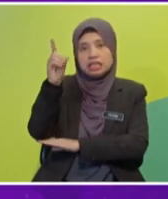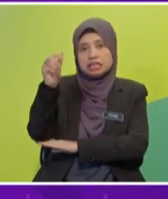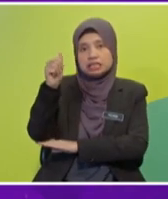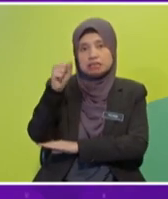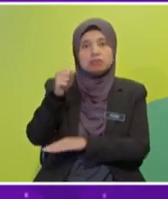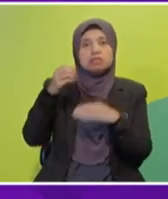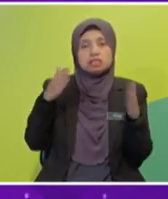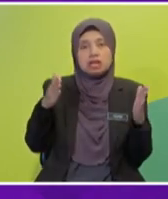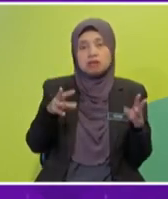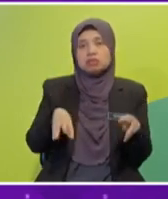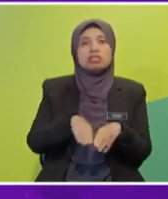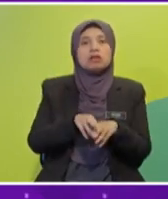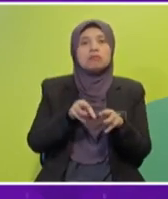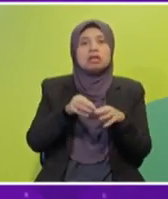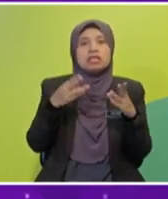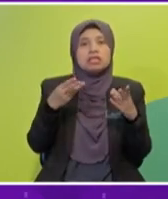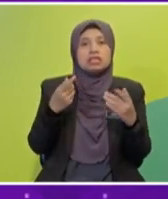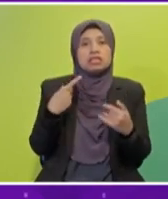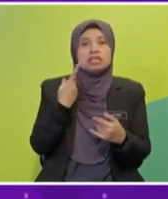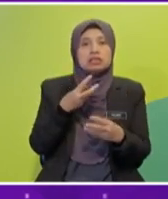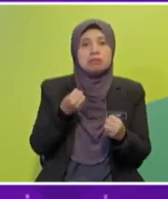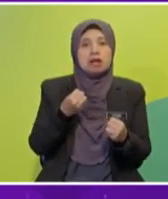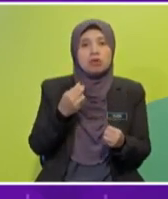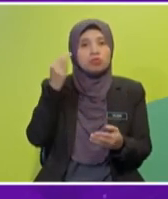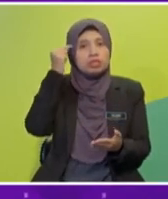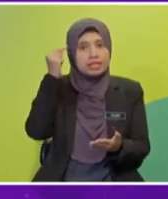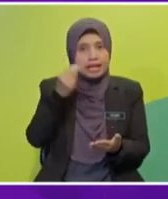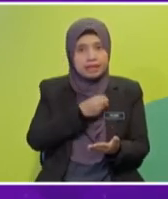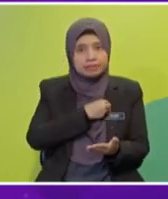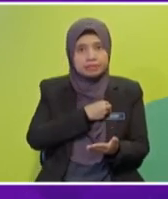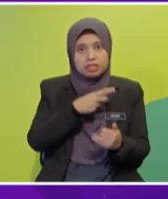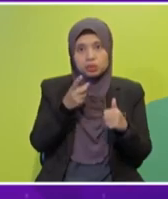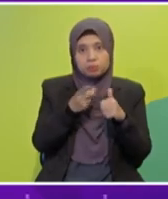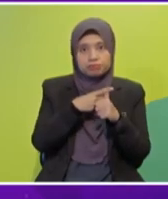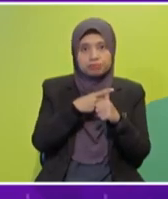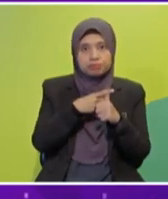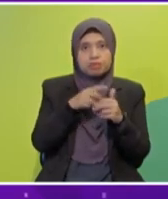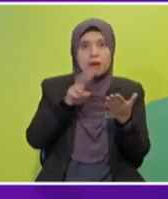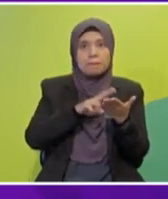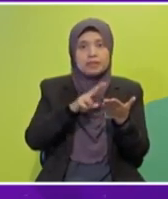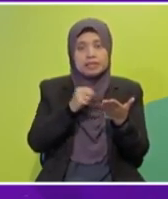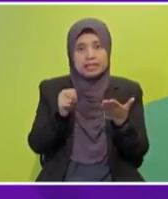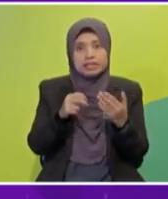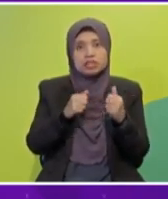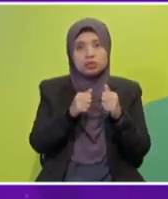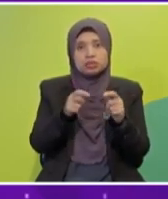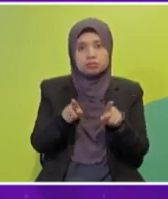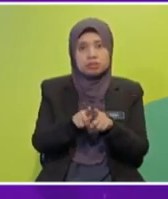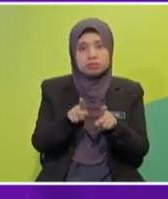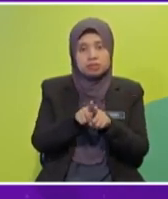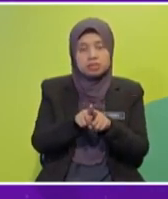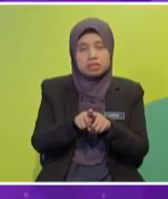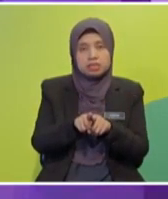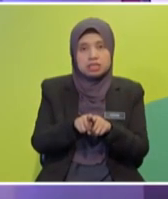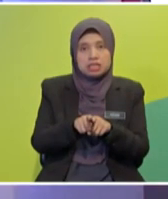kita nak berniat mengangkat hadas besar? Okey, niatnya ialah ikut Ustazah sama-sama.